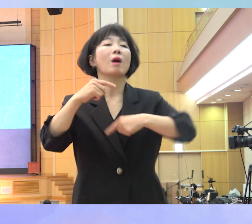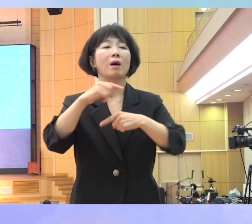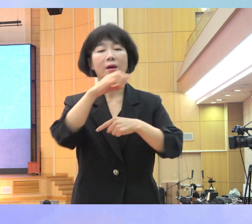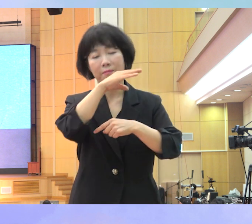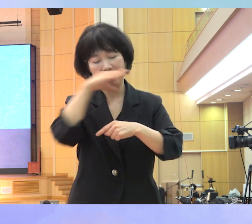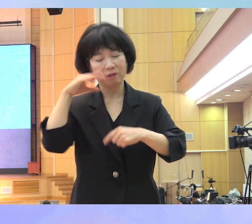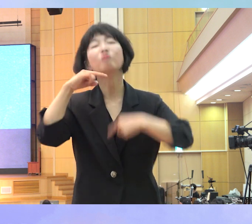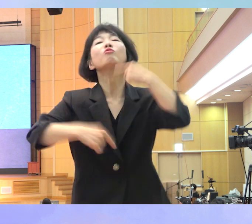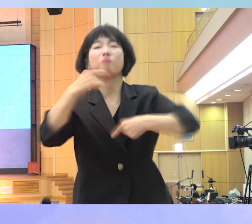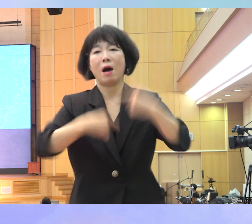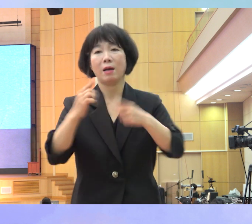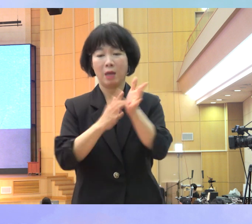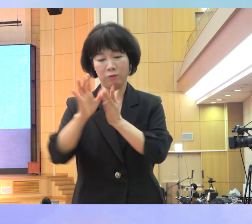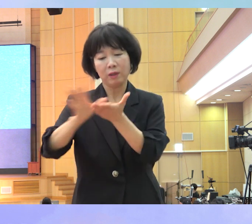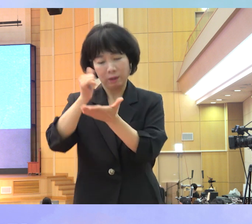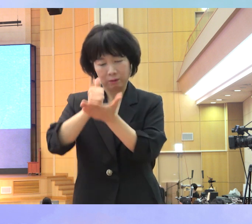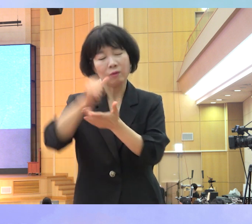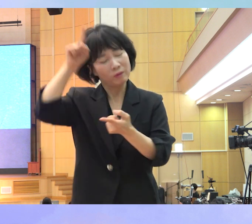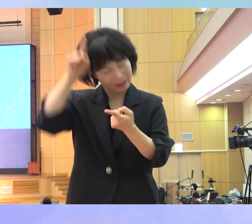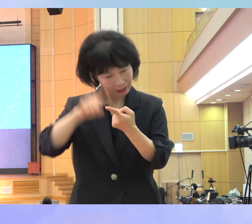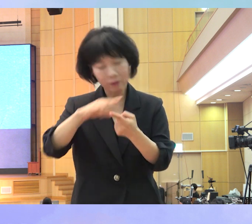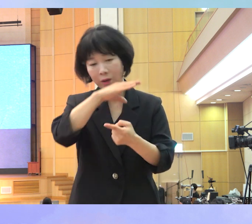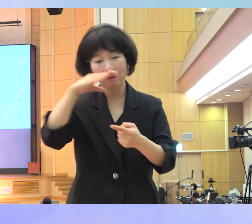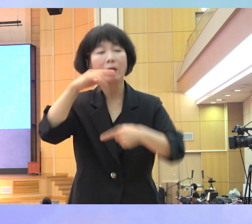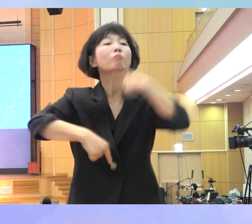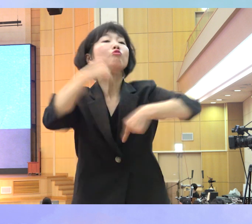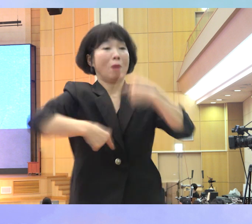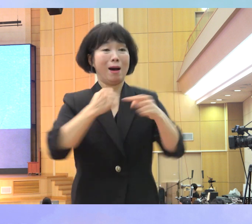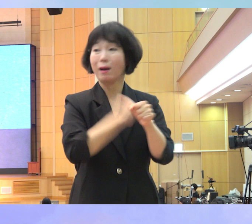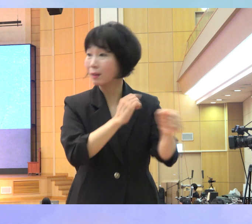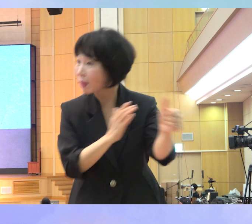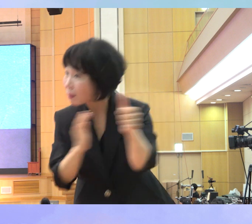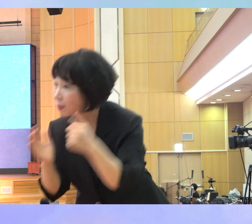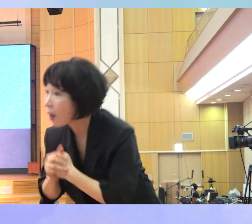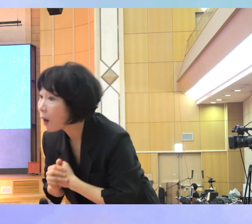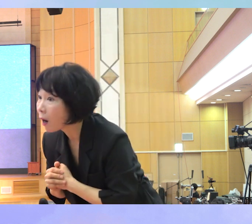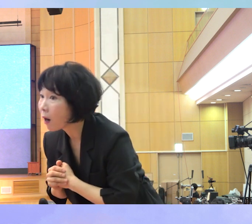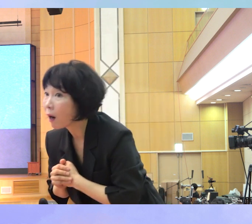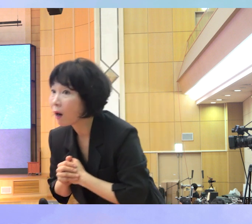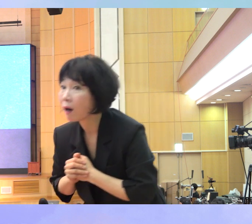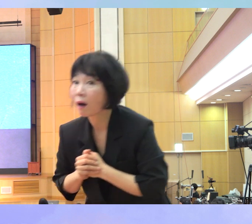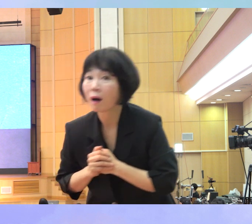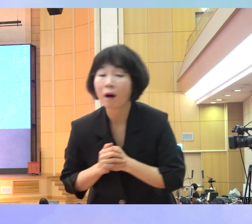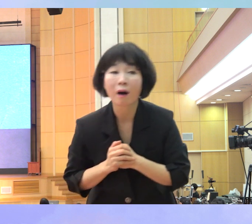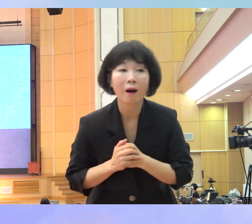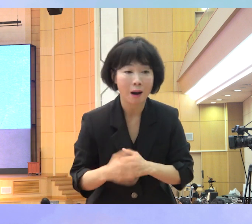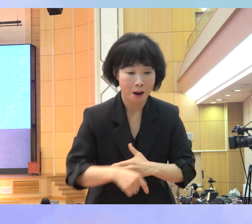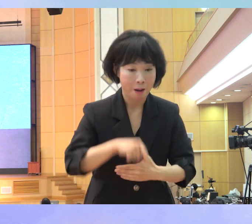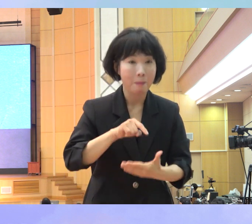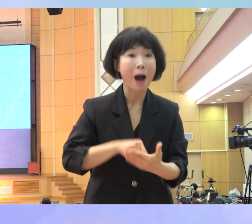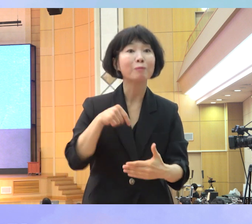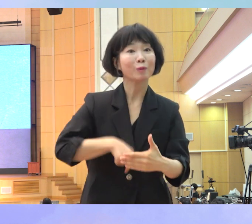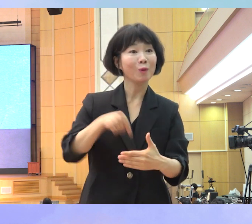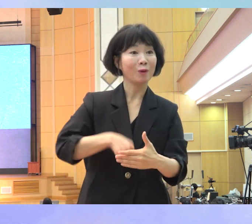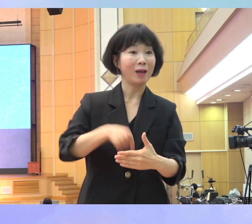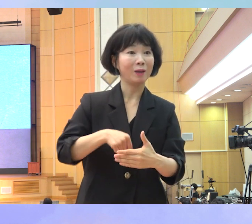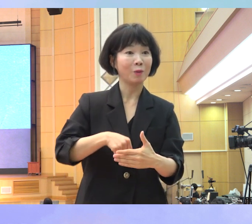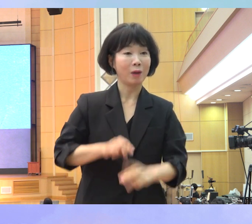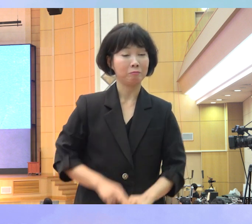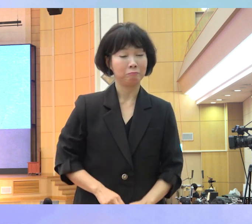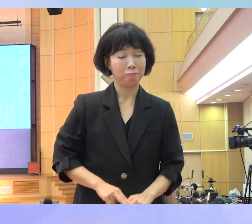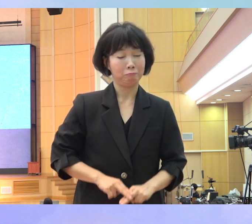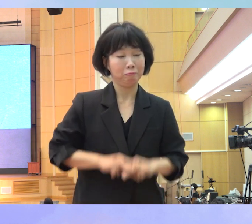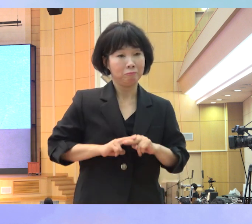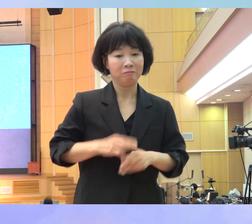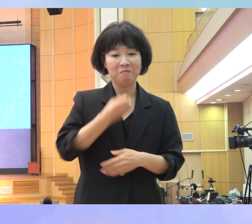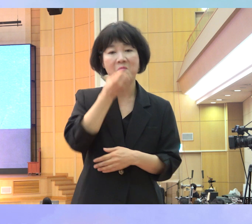할렐루야, 그리스도의 말을 하는 여러분이 돼야 돼요. 그런데 어떻게 하면 돼요? 마음에서 말이 나오기